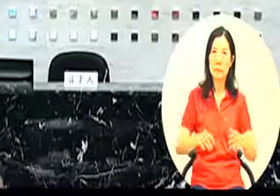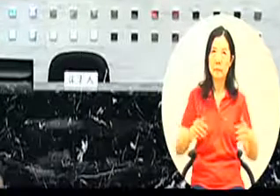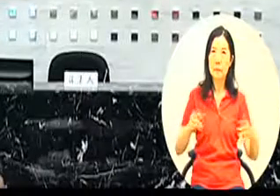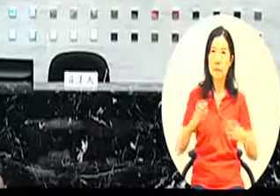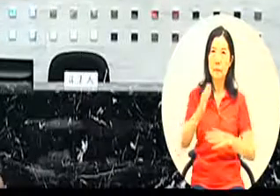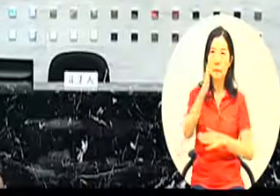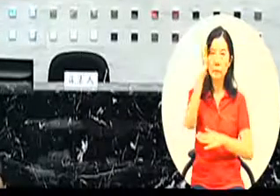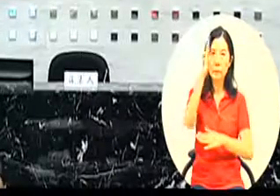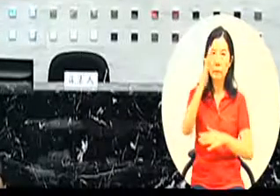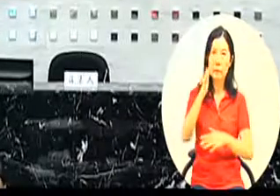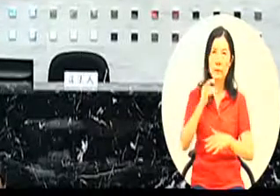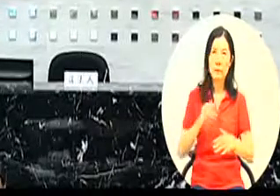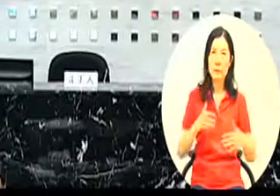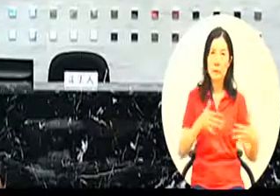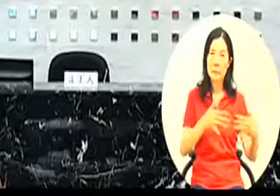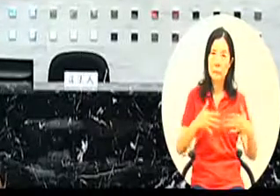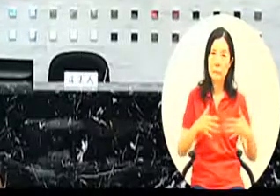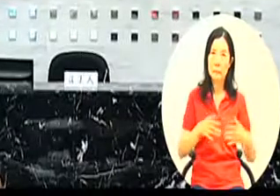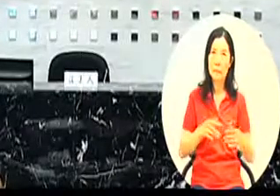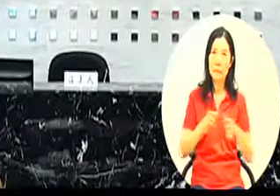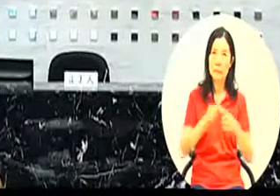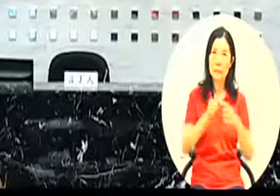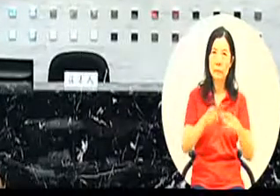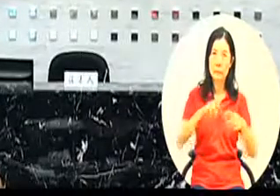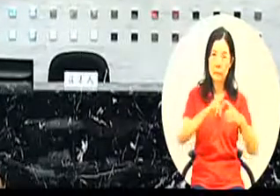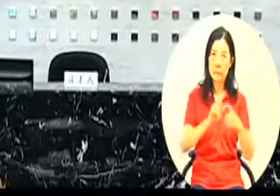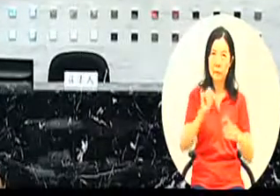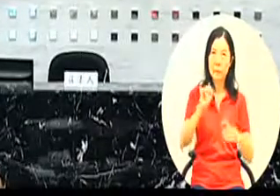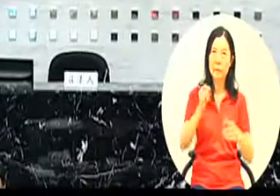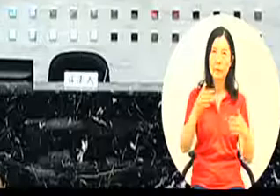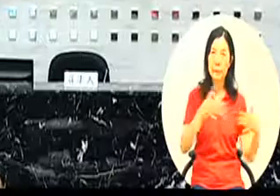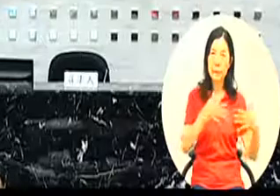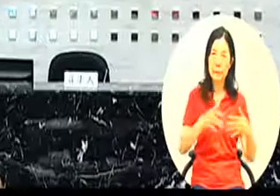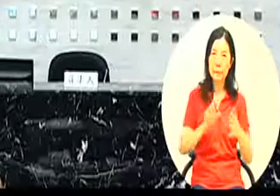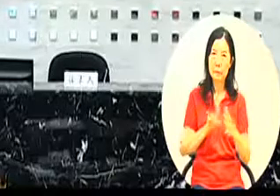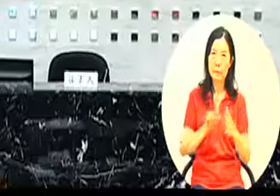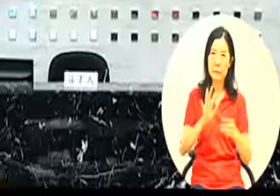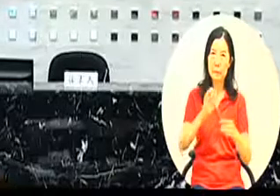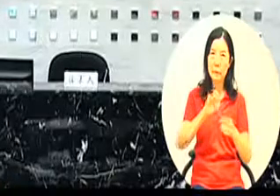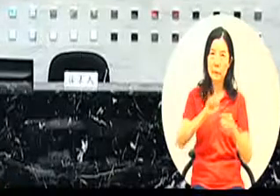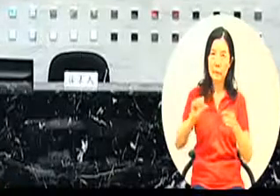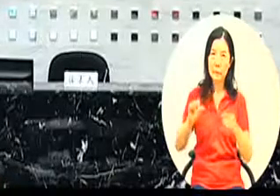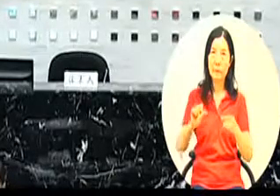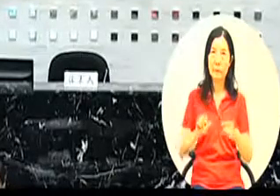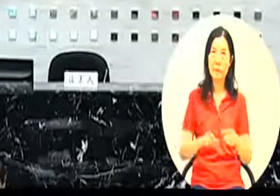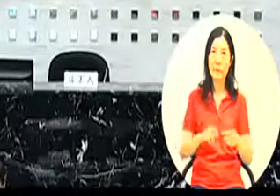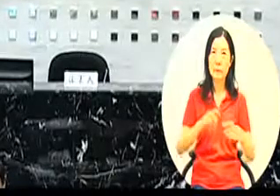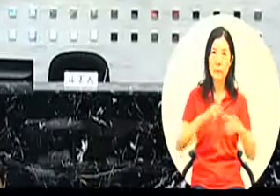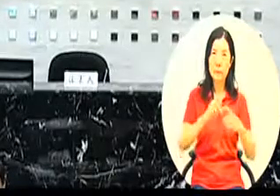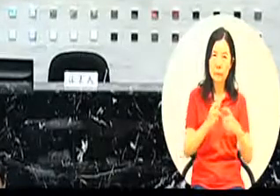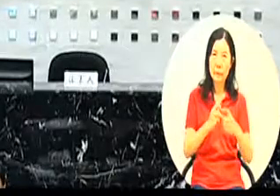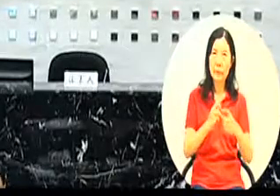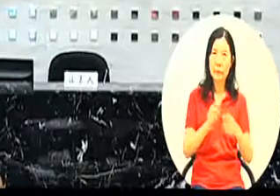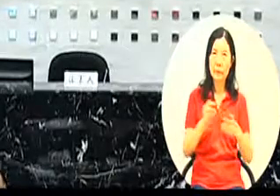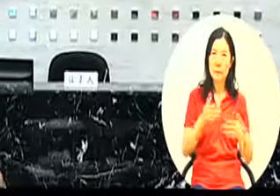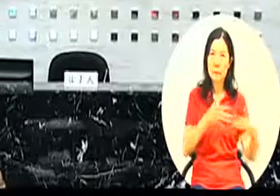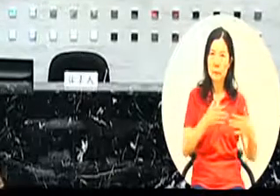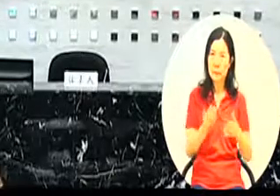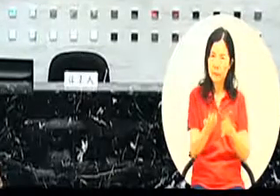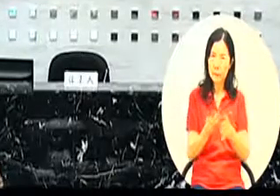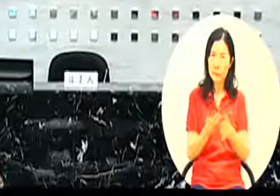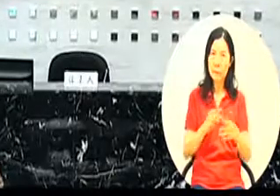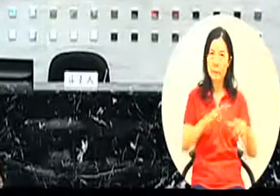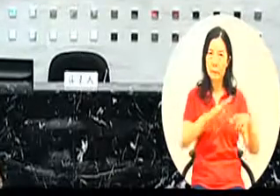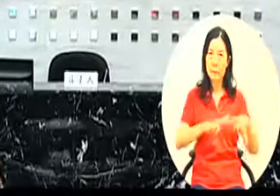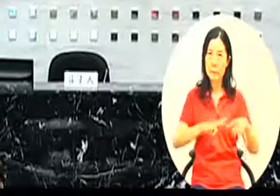询，第一节由李议员予庭质询，时间45分。在李议员质询之前，我想先介